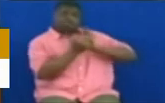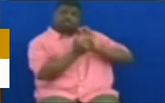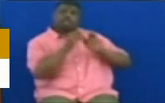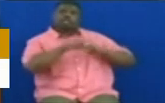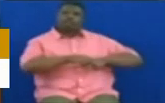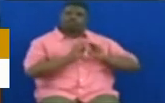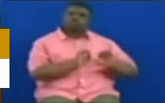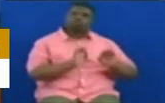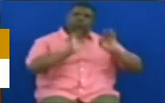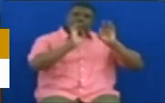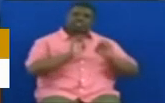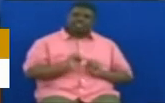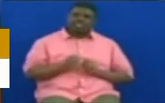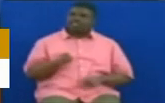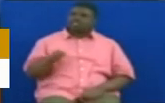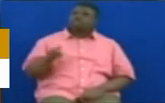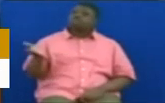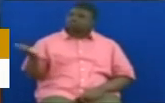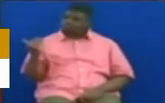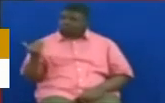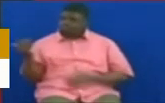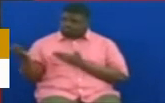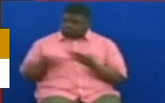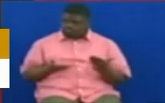tu vizuri. Lakini hebu Sware kama maneno.